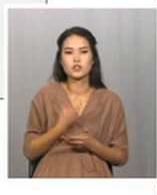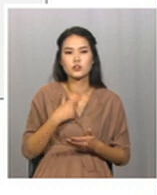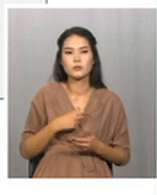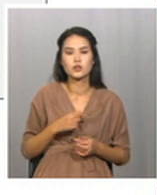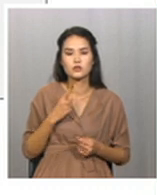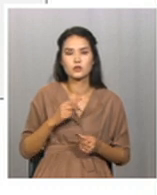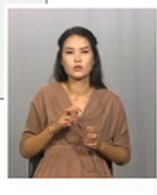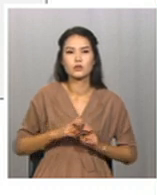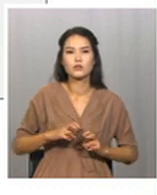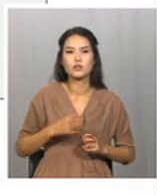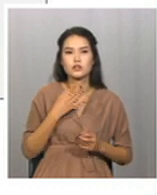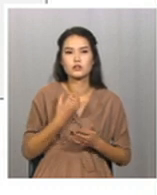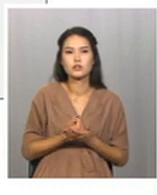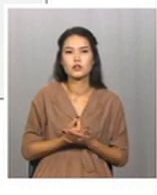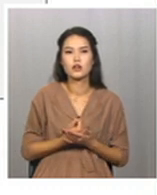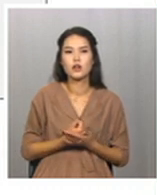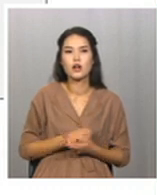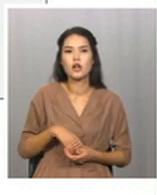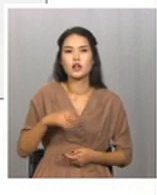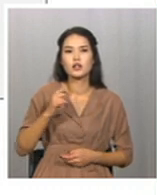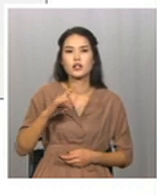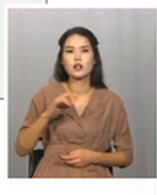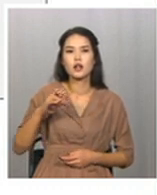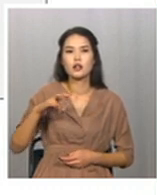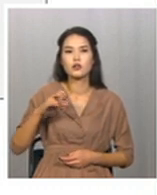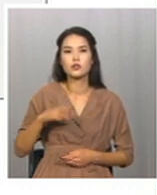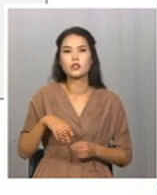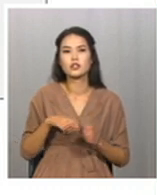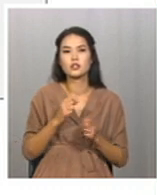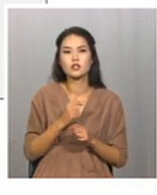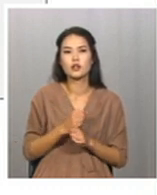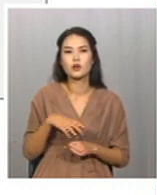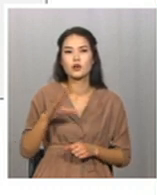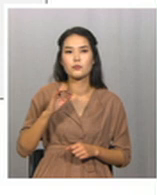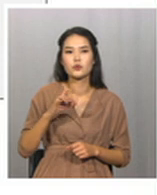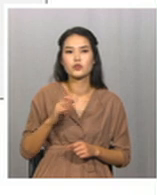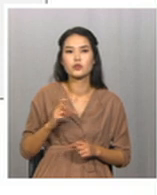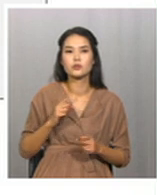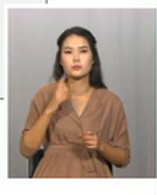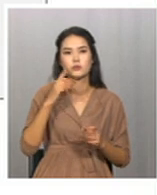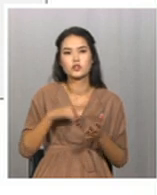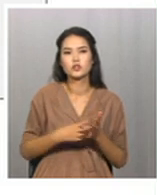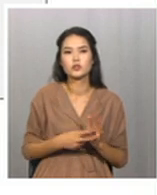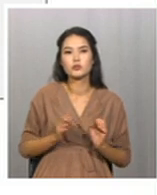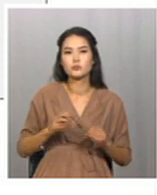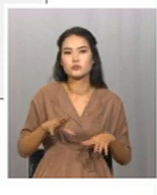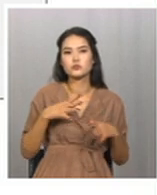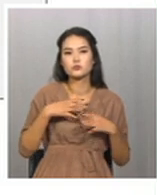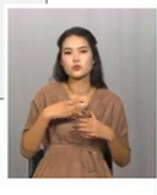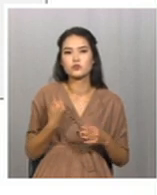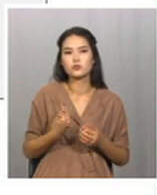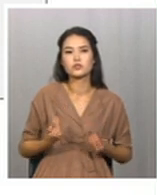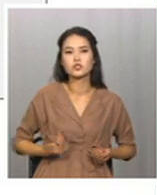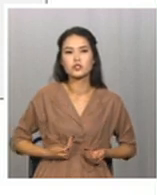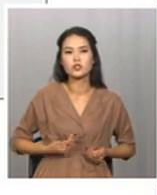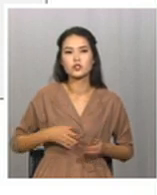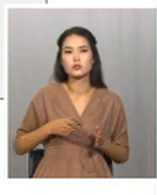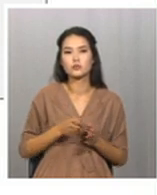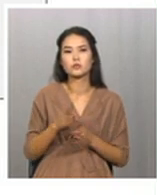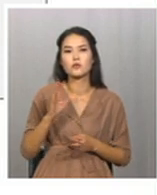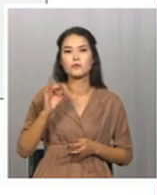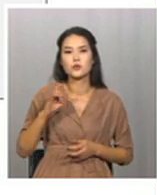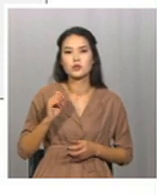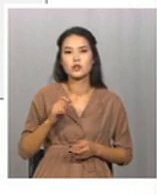себе истолкования? Генерал Аносов делает пророческое предположение. Может быть, твой жизненный путь,